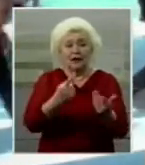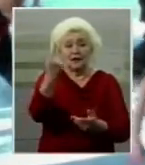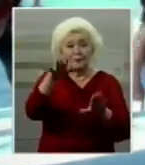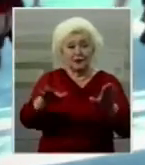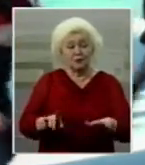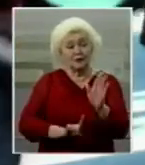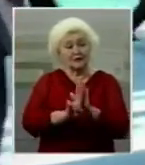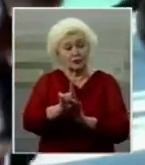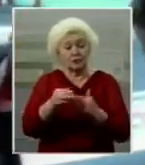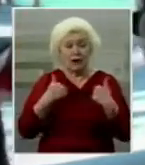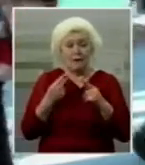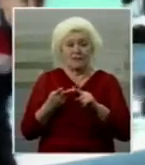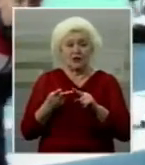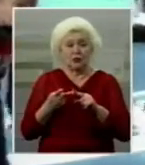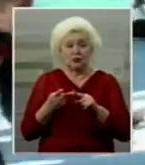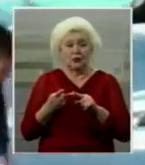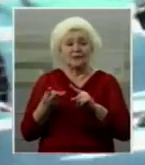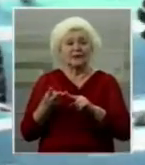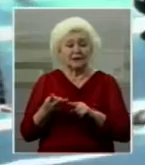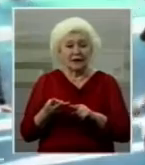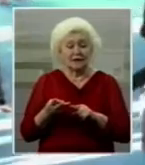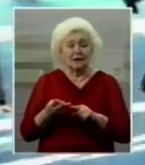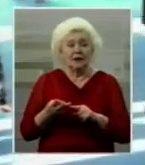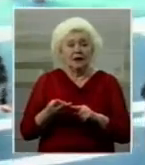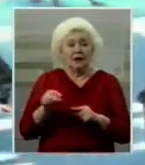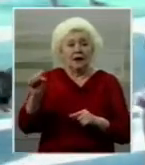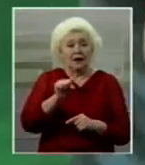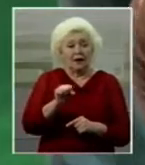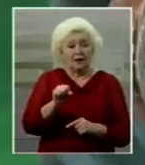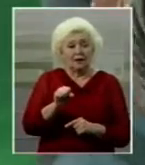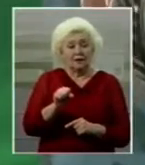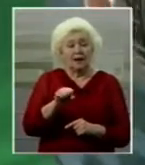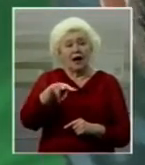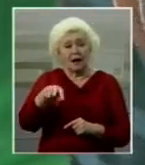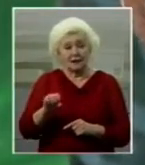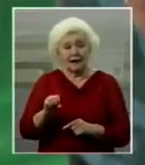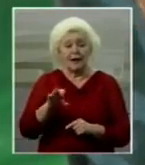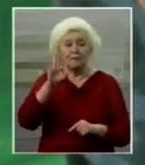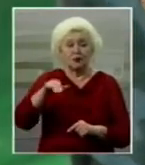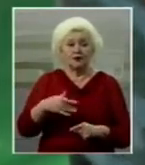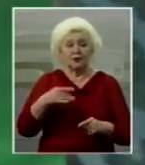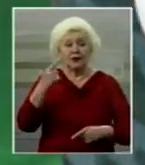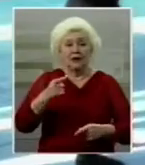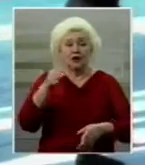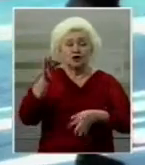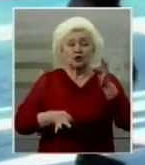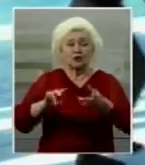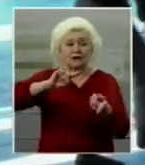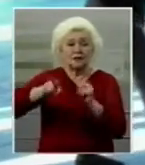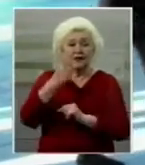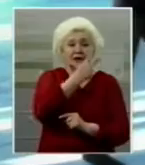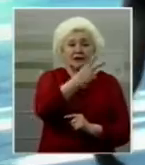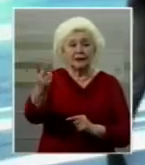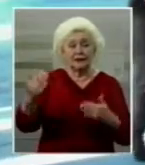місце спочатку, а мені взагалі третє. потім все-таки судді переглянули